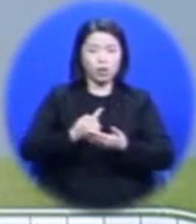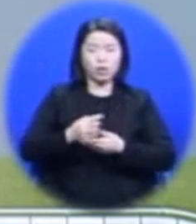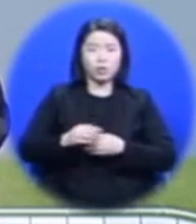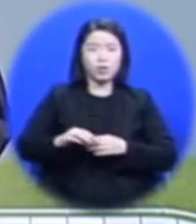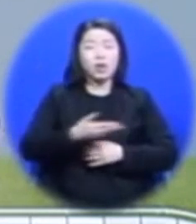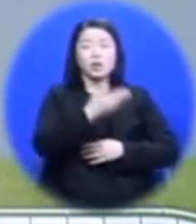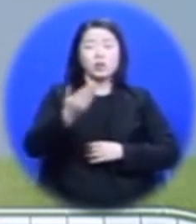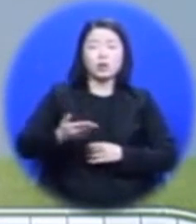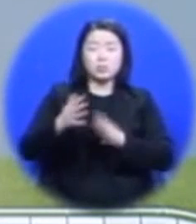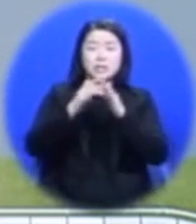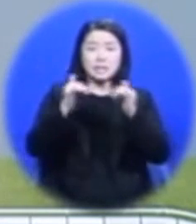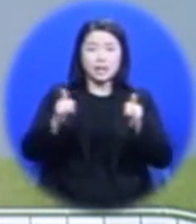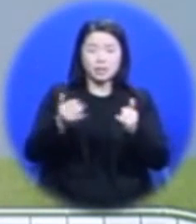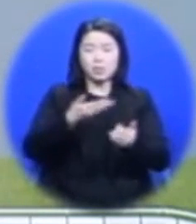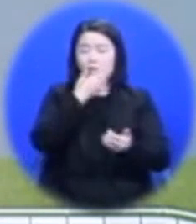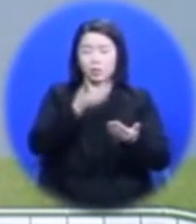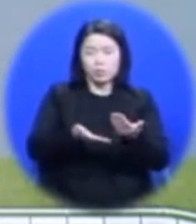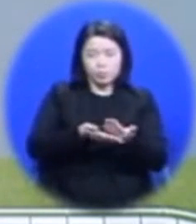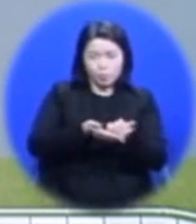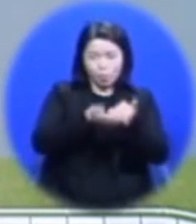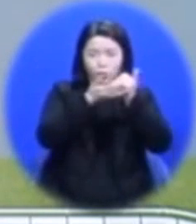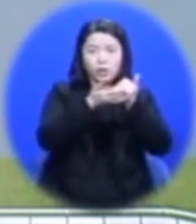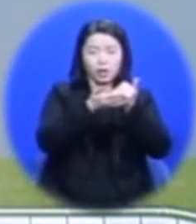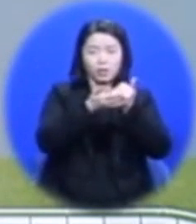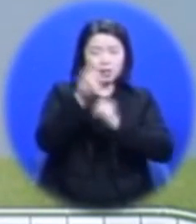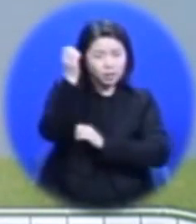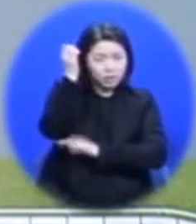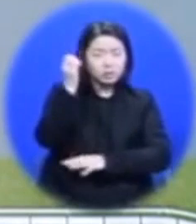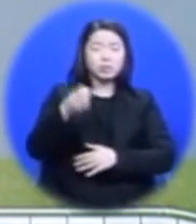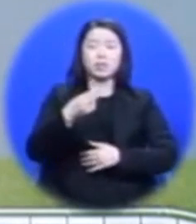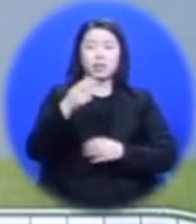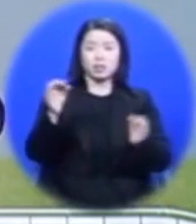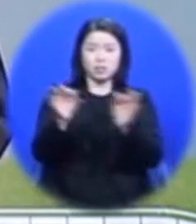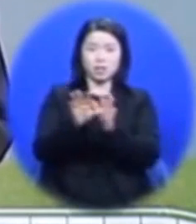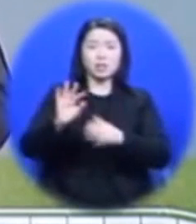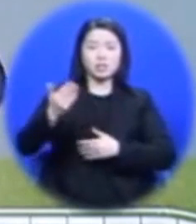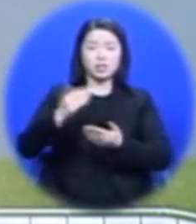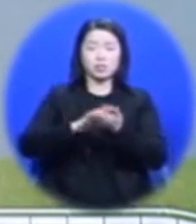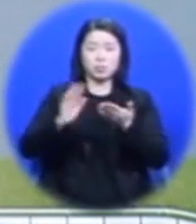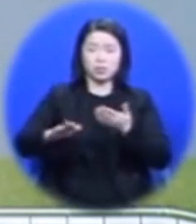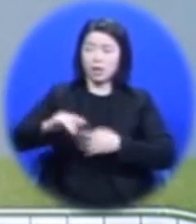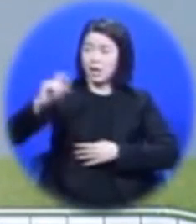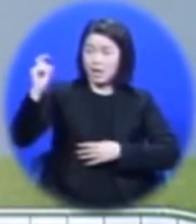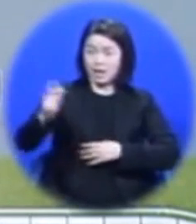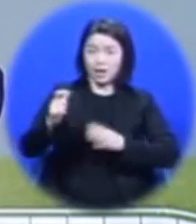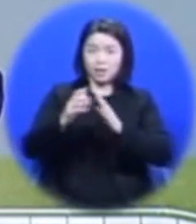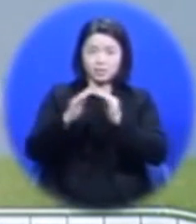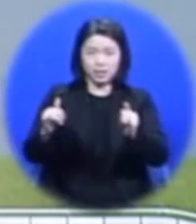여러분, 사람이 존귀한 존재라는 근거가 없어져요. 그리고